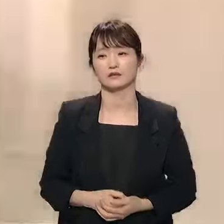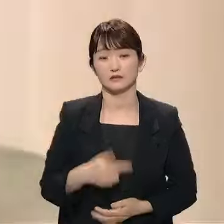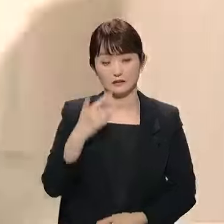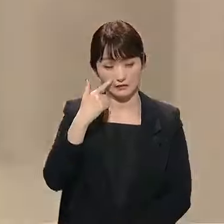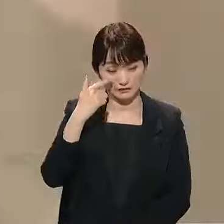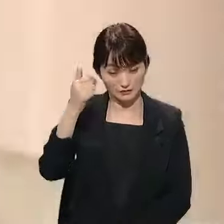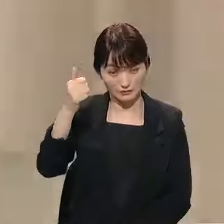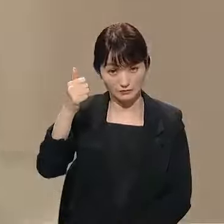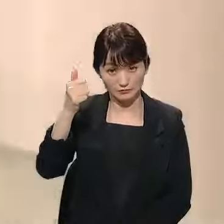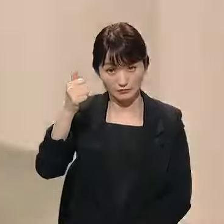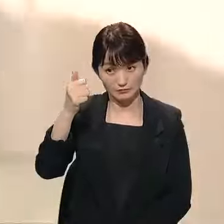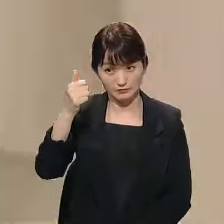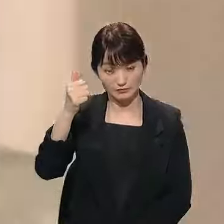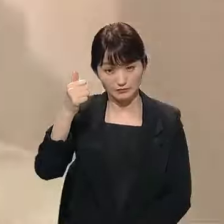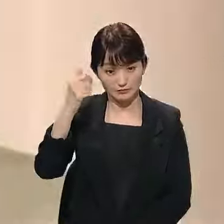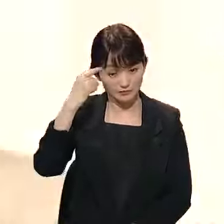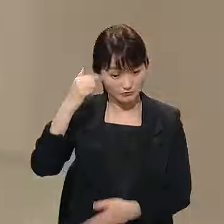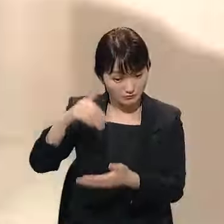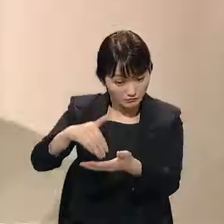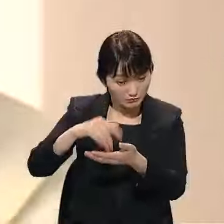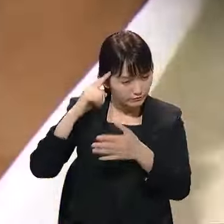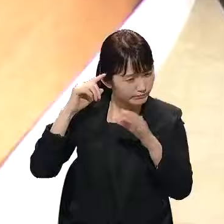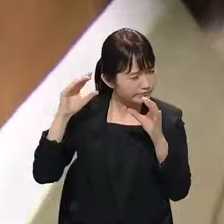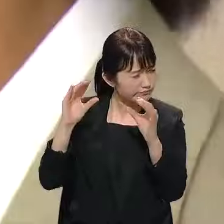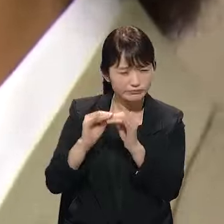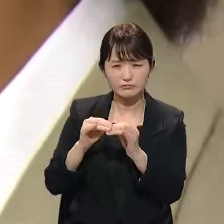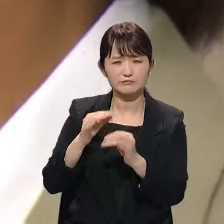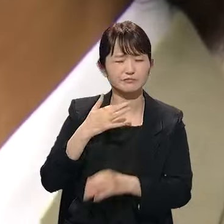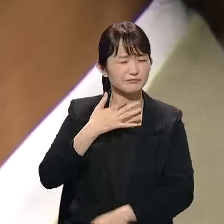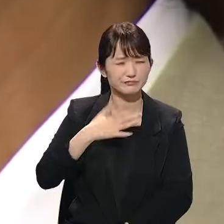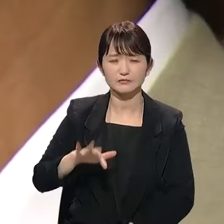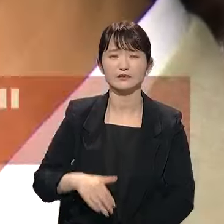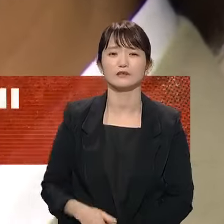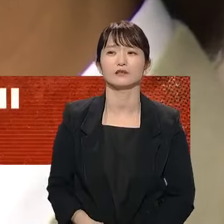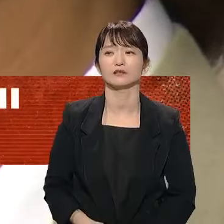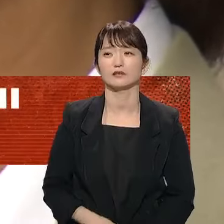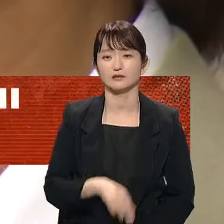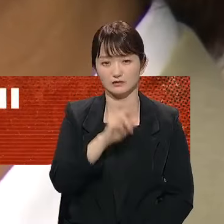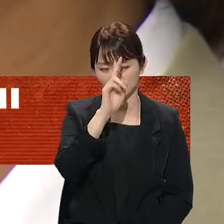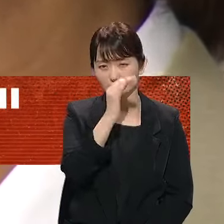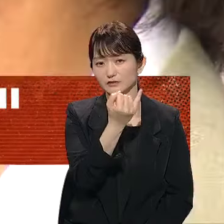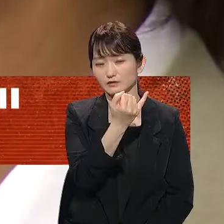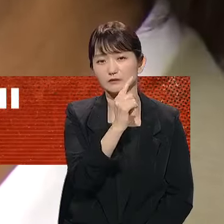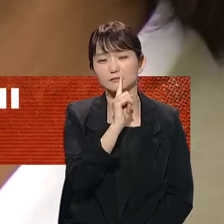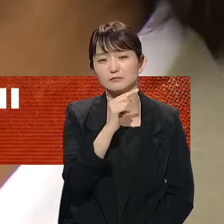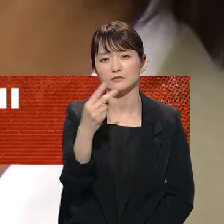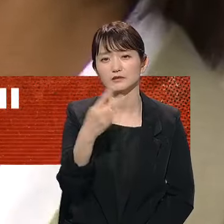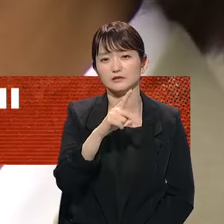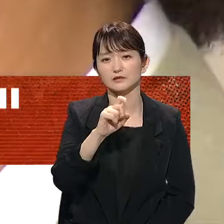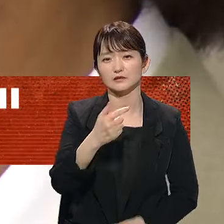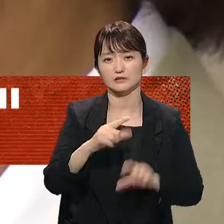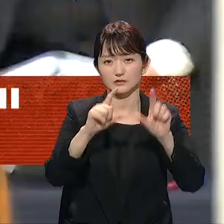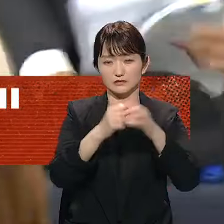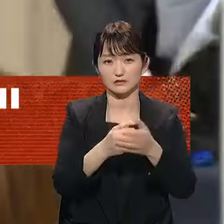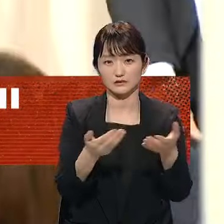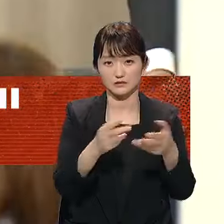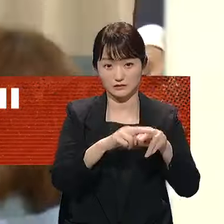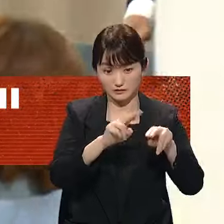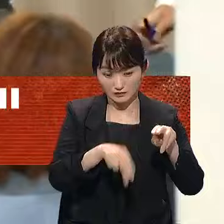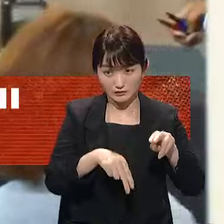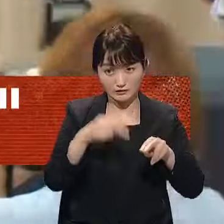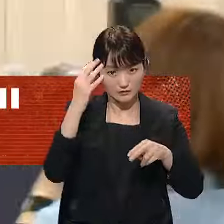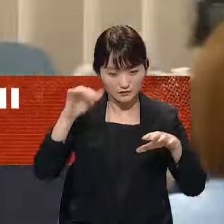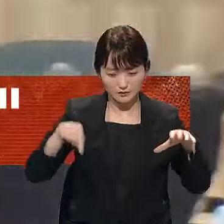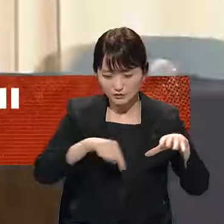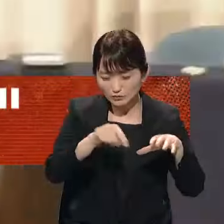아버지하고이 동의한 적도 없었고 찬성한 적도 없었다라는 겁니다 이제 박세리 씨에 따르면 2016년에 은퇴를 하고 한국에서 생활하는